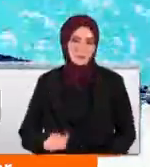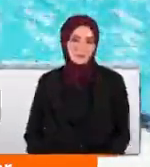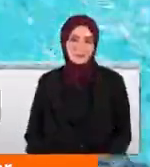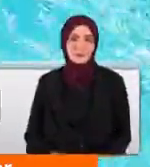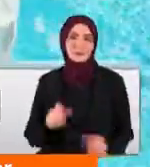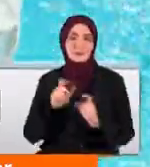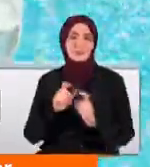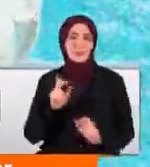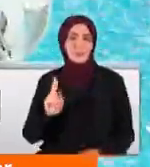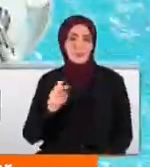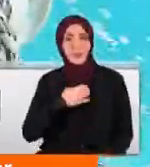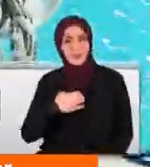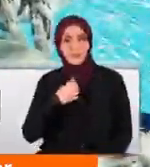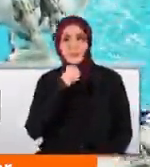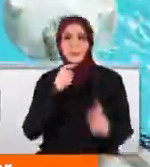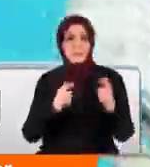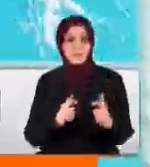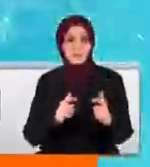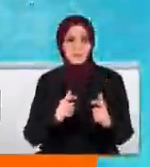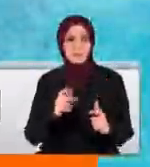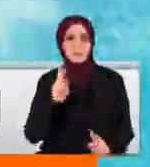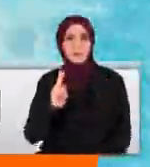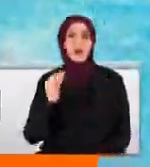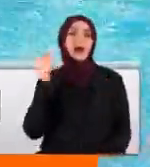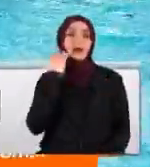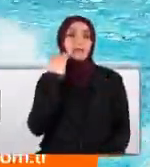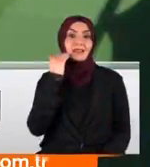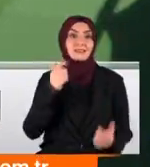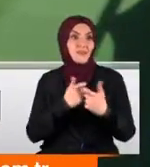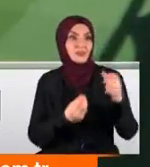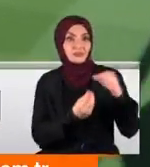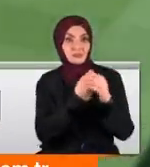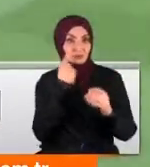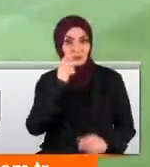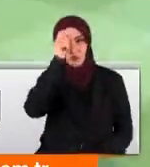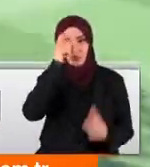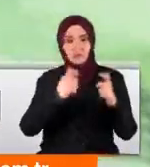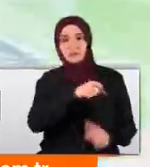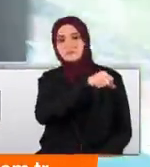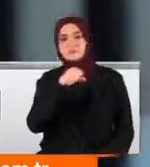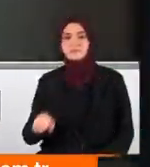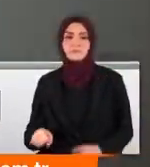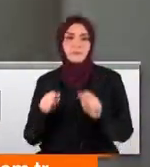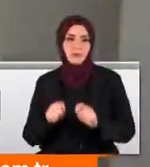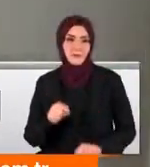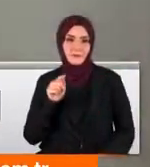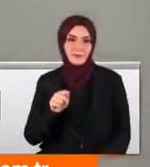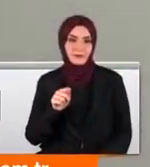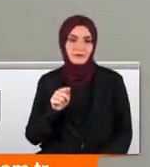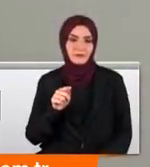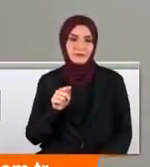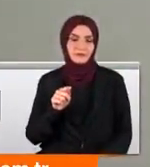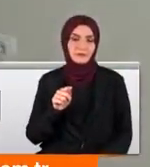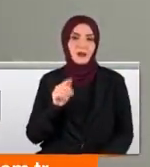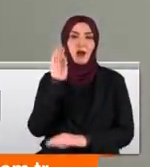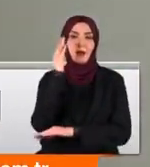Saşa'nın annesi ve babası burada. Anneannesi onu savaş çıkınca Türkiye'ye getirdi. Ukrayna Paralimpik Yüzme Takımı'na Kasımpaşa Spor Kulübü